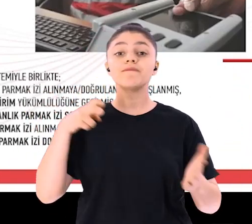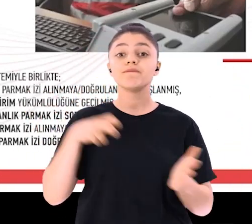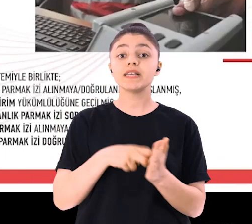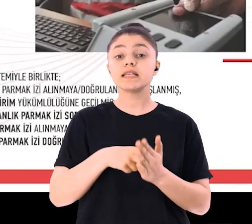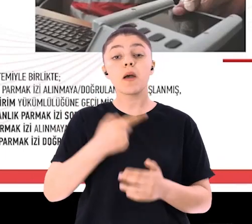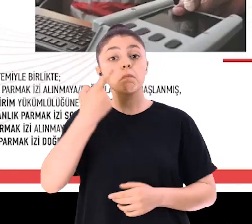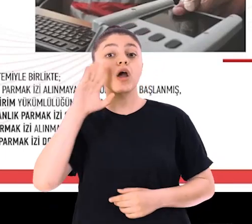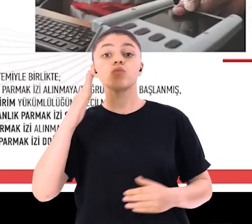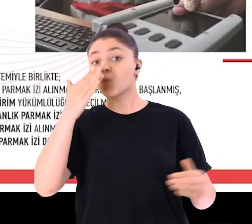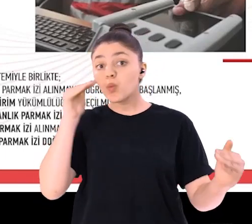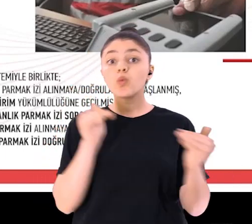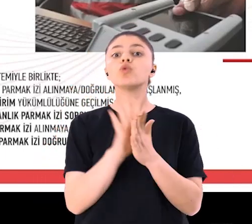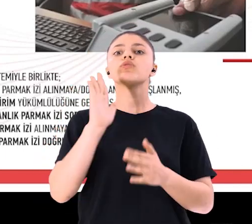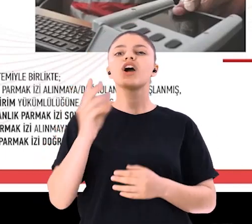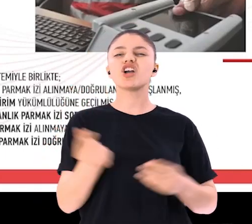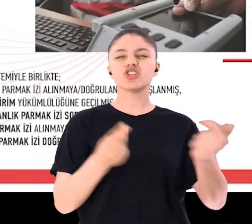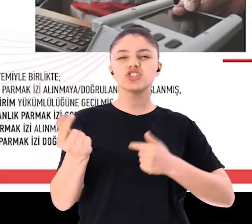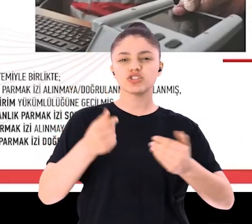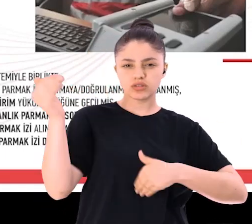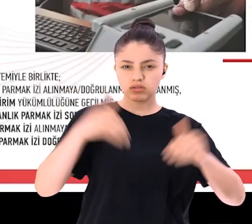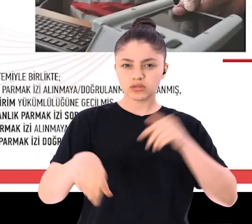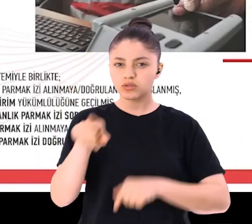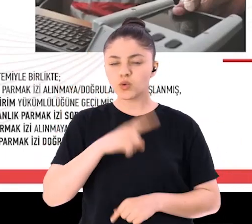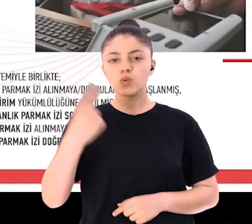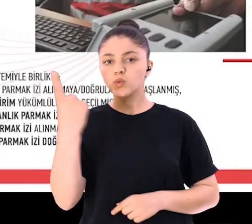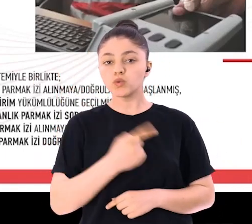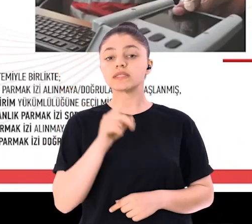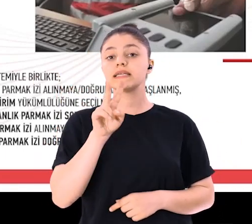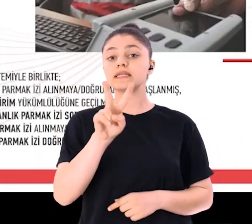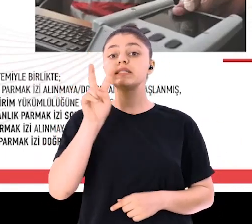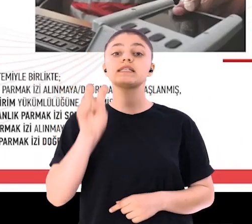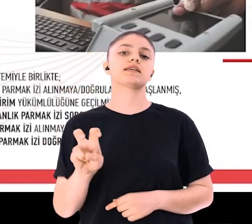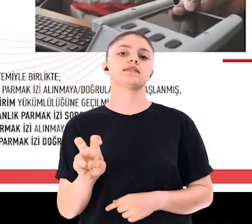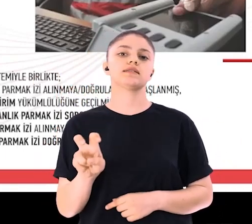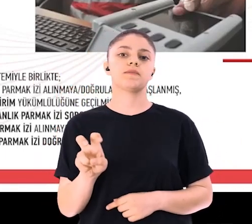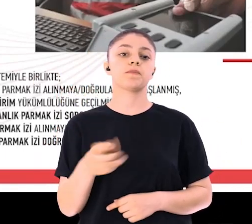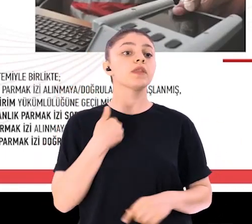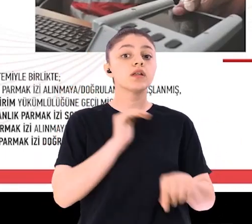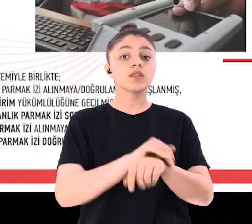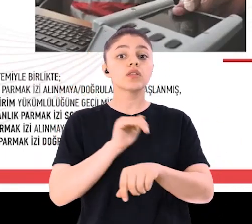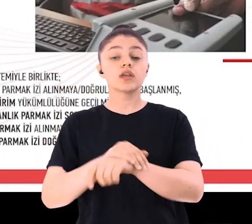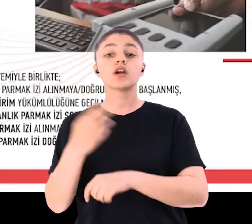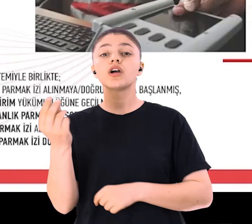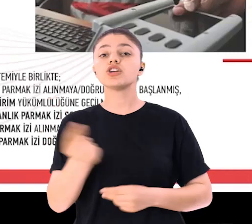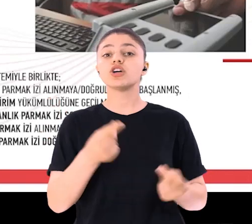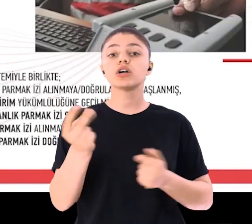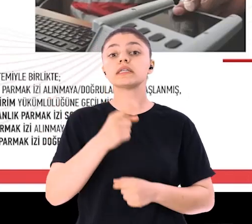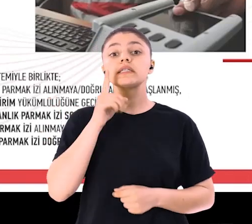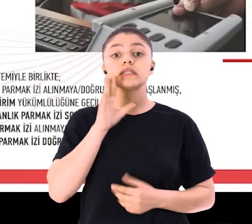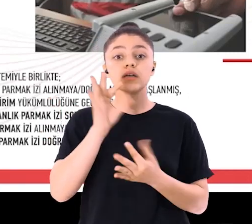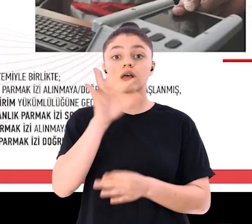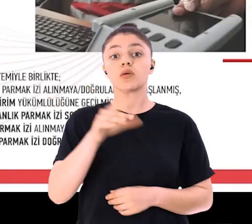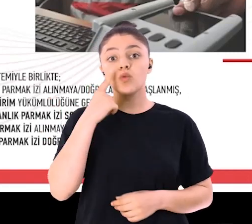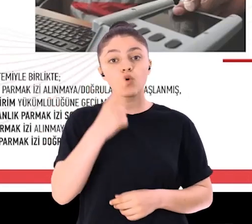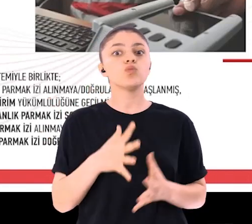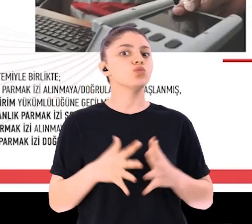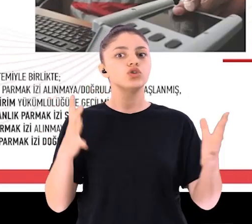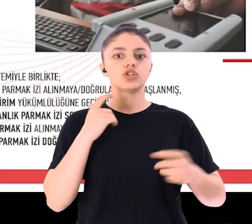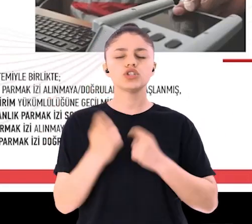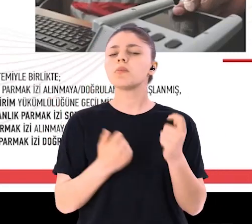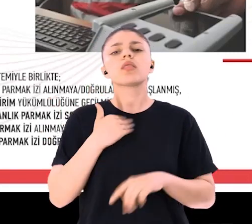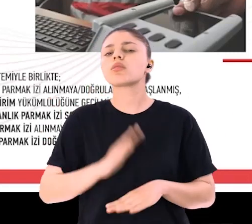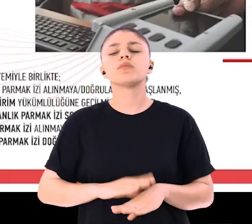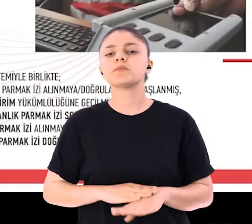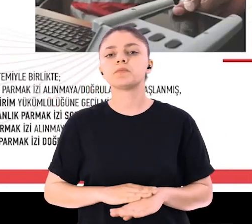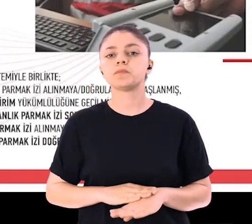toplam vize ihlali ve vize serbestisi ihlali oranı %28. Yakaladığımız kaçak göçmenler içerisinde. Bu